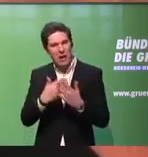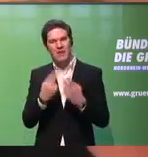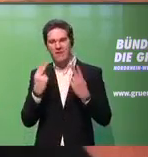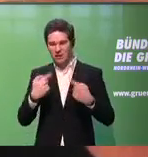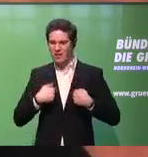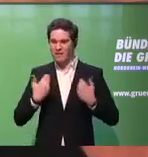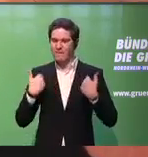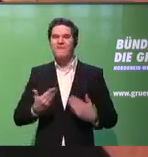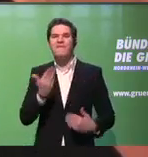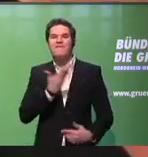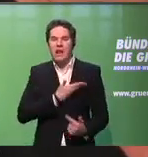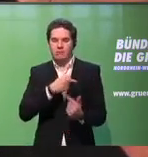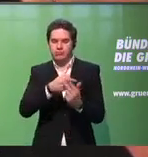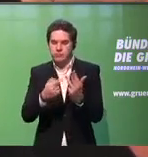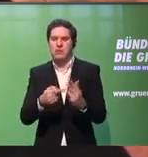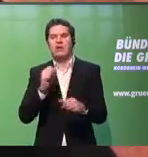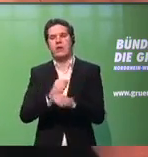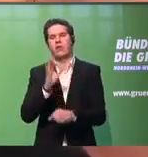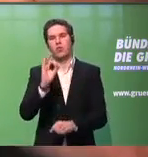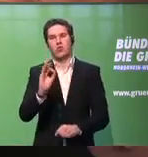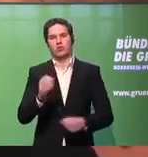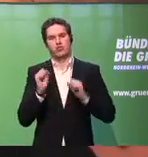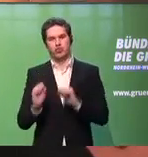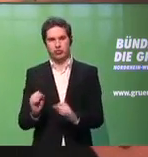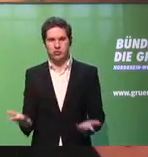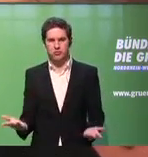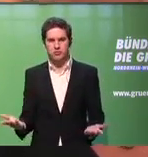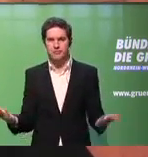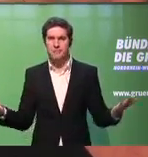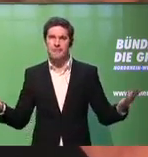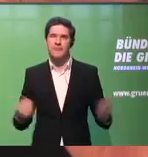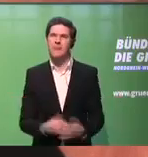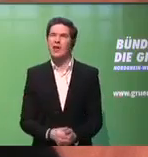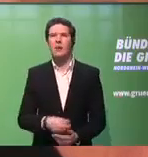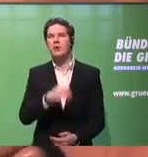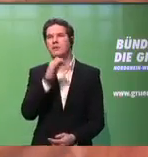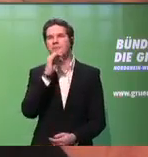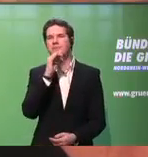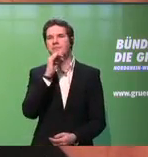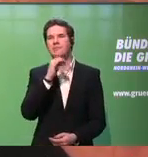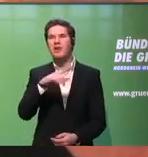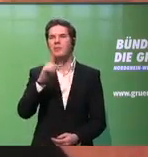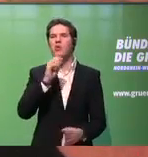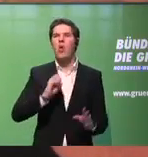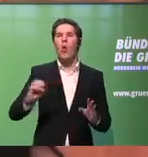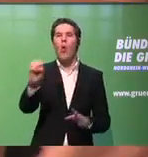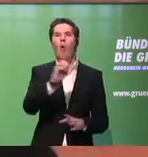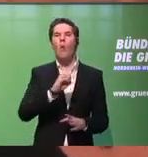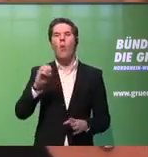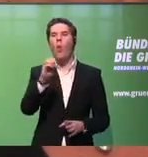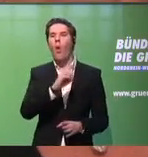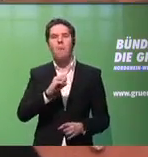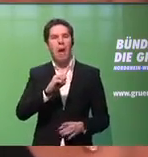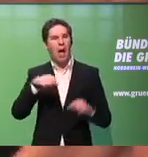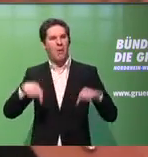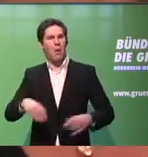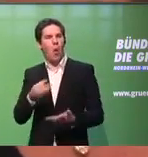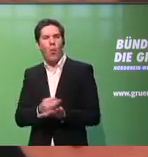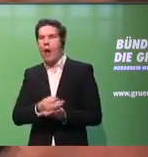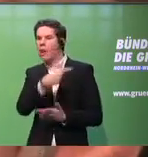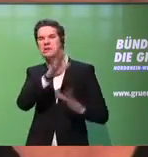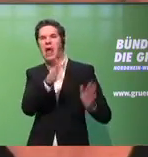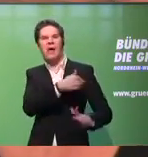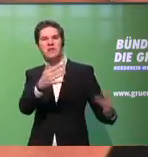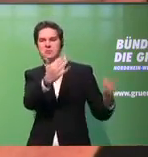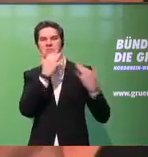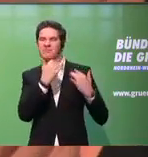und was sinnvoll ist. Aber ich glaube nicht, dass es gut ist, einfach nur zu sagen, Europa hat hier nichts zu suchen, auf lokaler Ebene oder regionaler